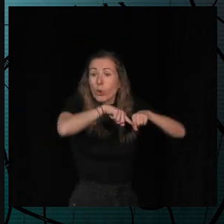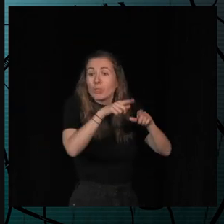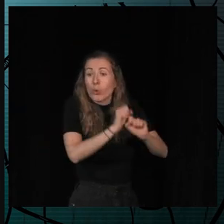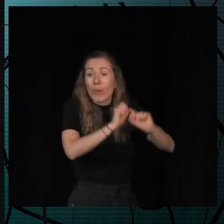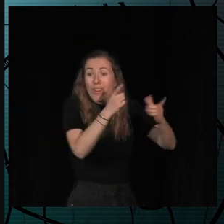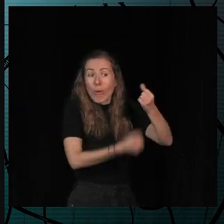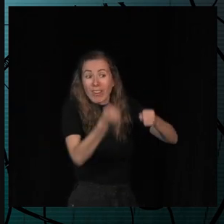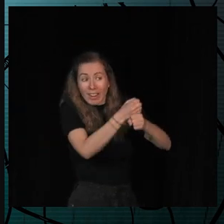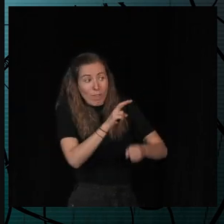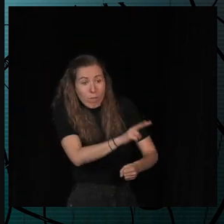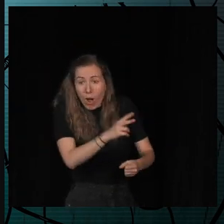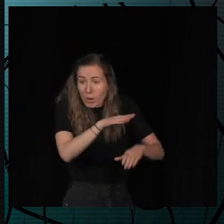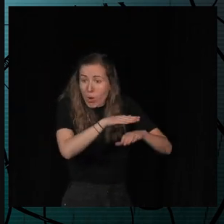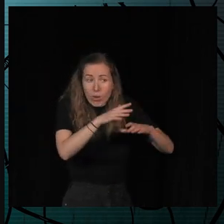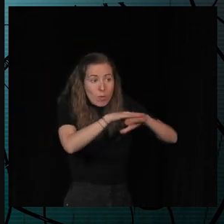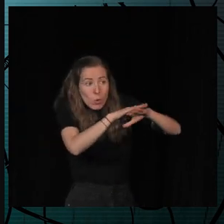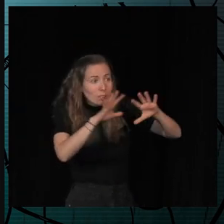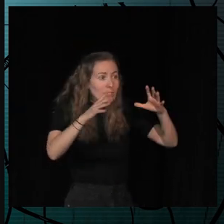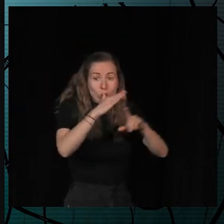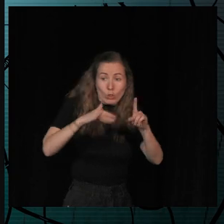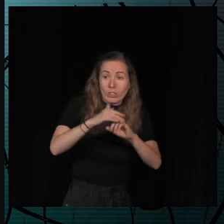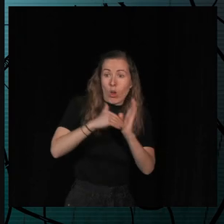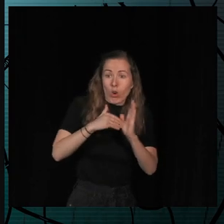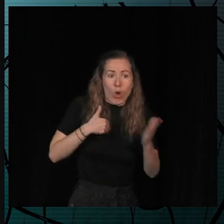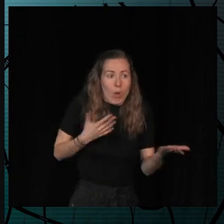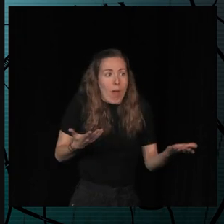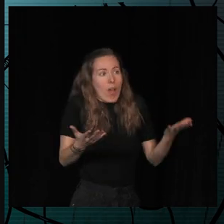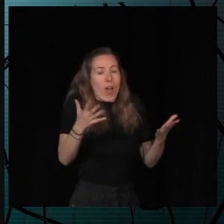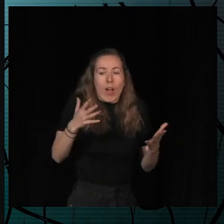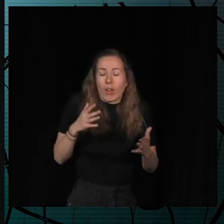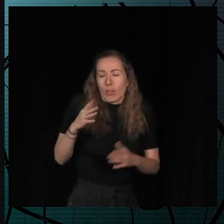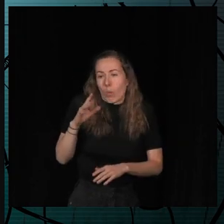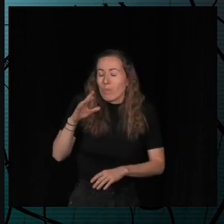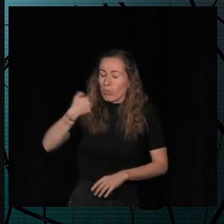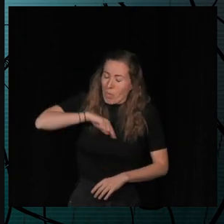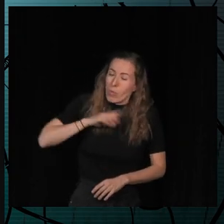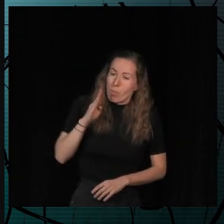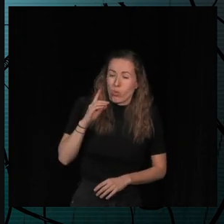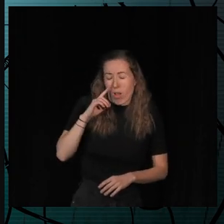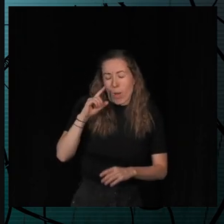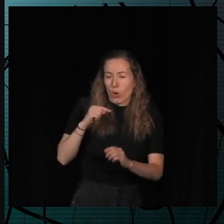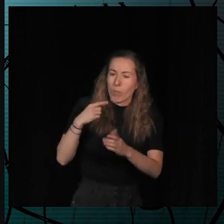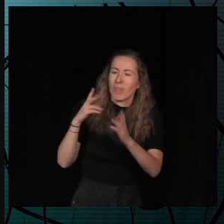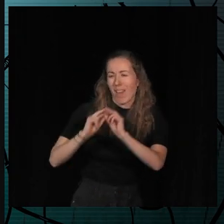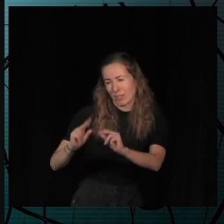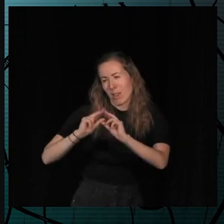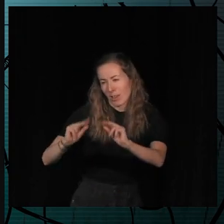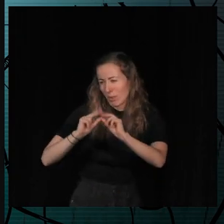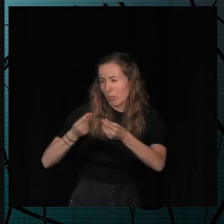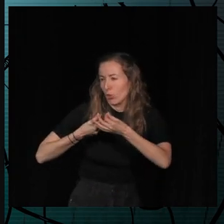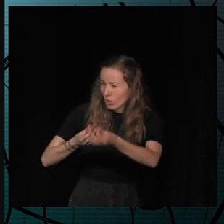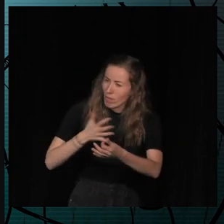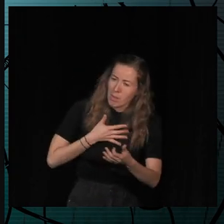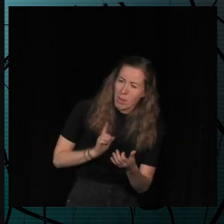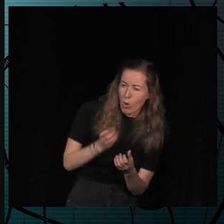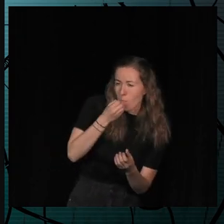choseslà montrent bien que on est encore dans une forme de justification qui est assez épuisante au bout bout du compte parce